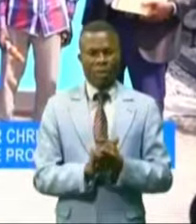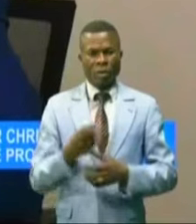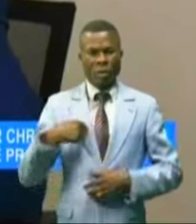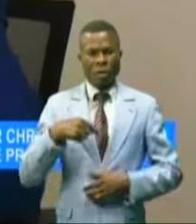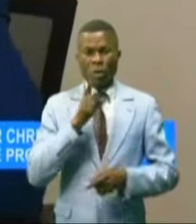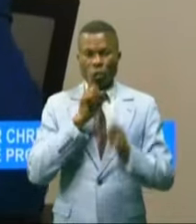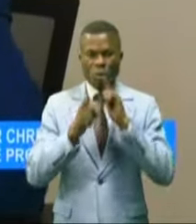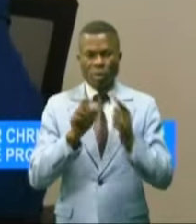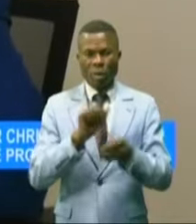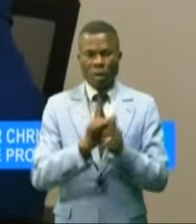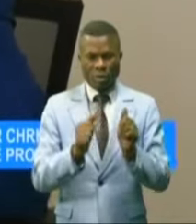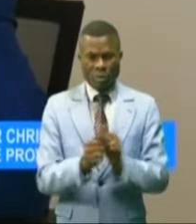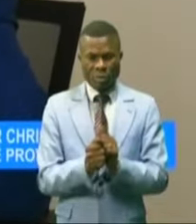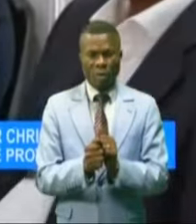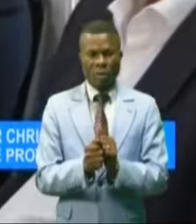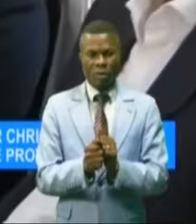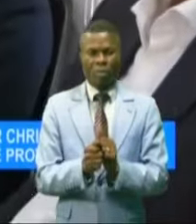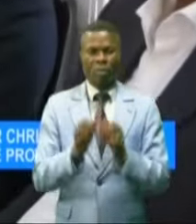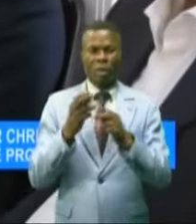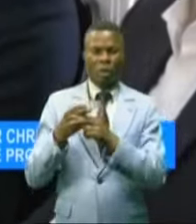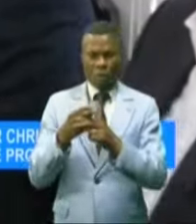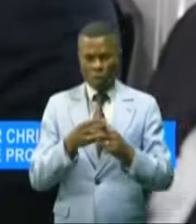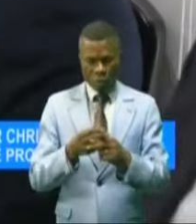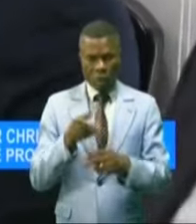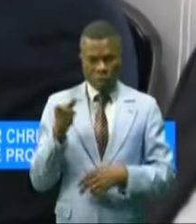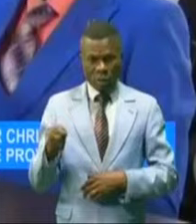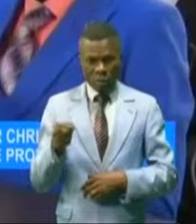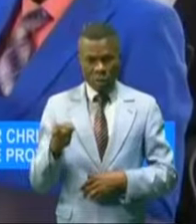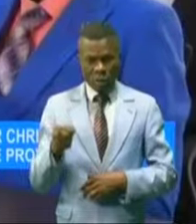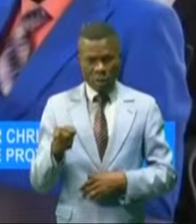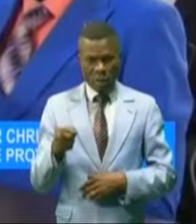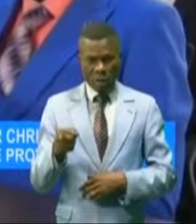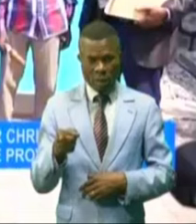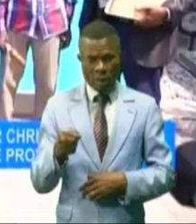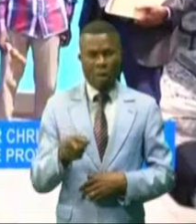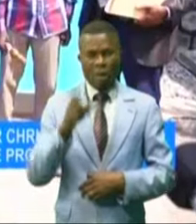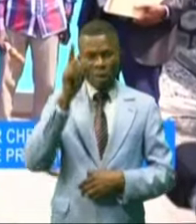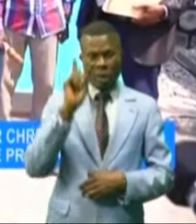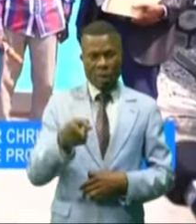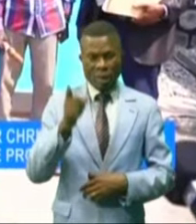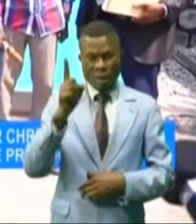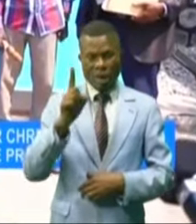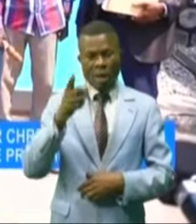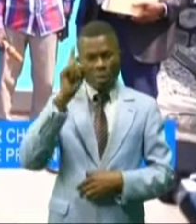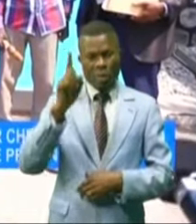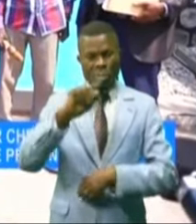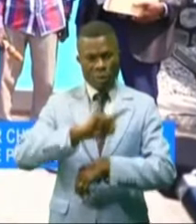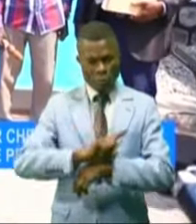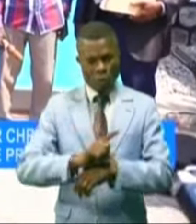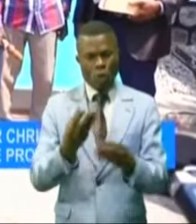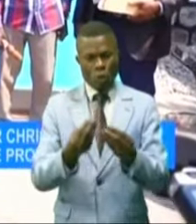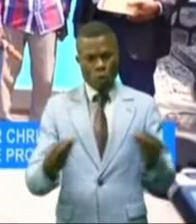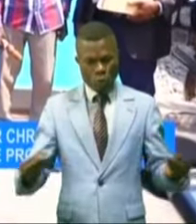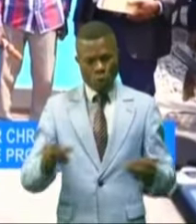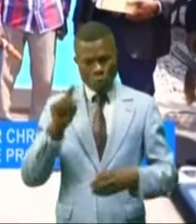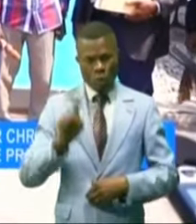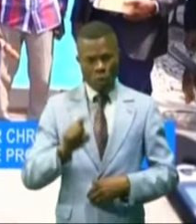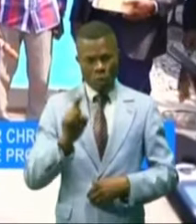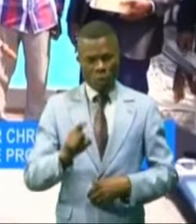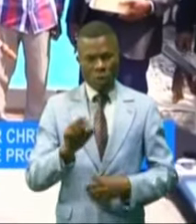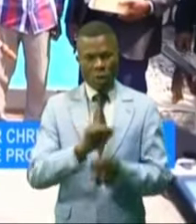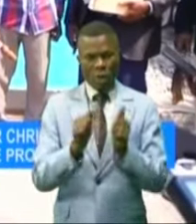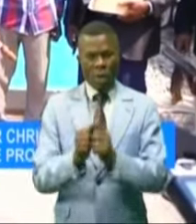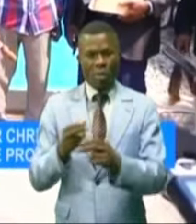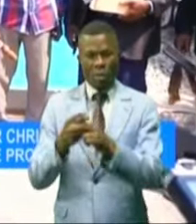parlé de problèmes sécuritaires, n'est-ce pas? Dans les 100 premiers jours, nous voulons bien qu'il y ait des solutions sur le plan